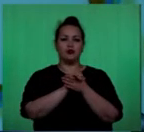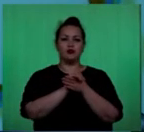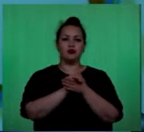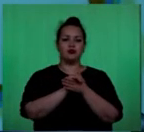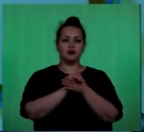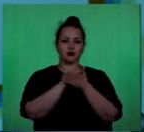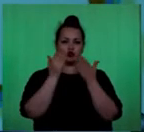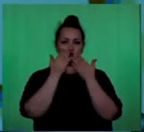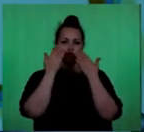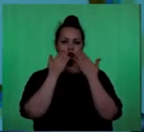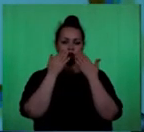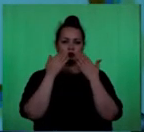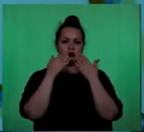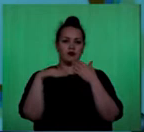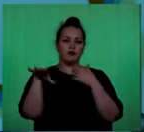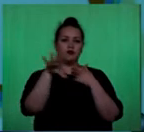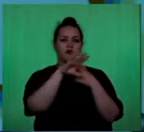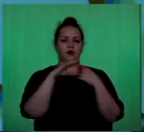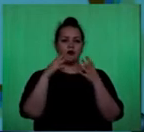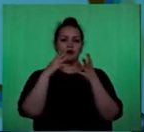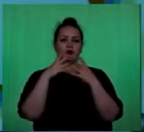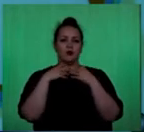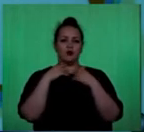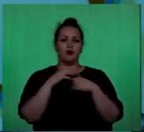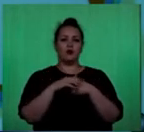читаем все вместе а